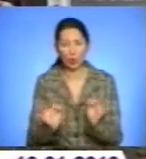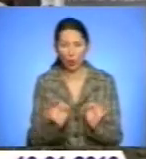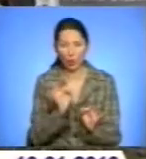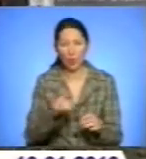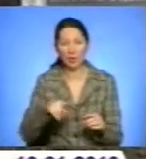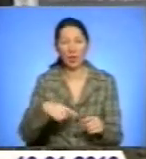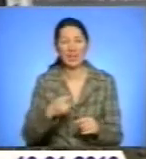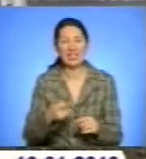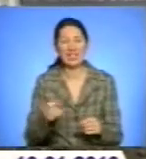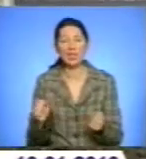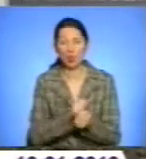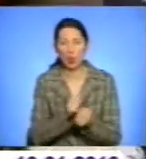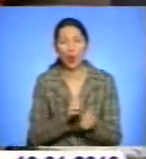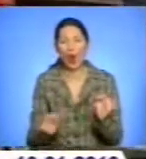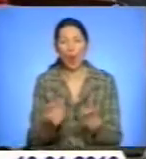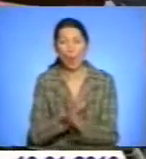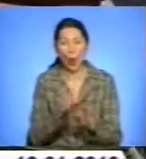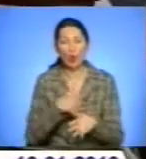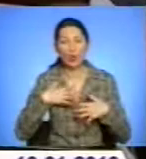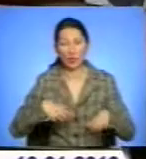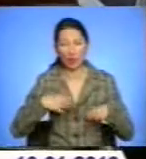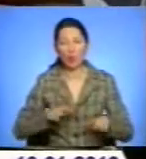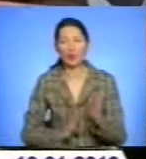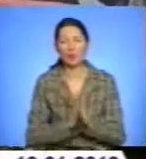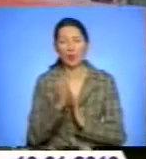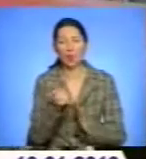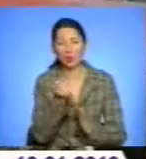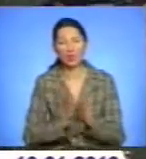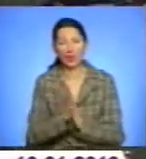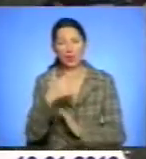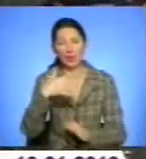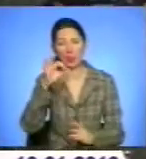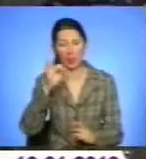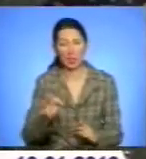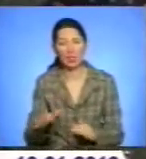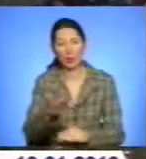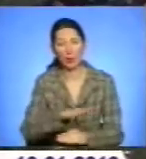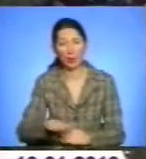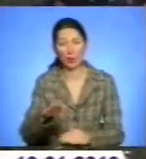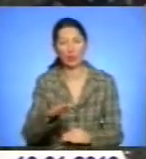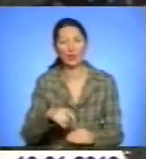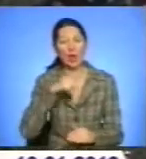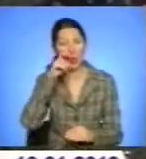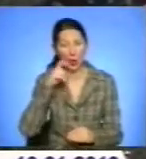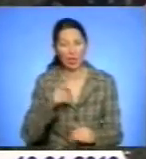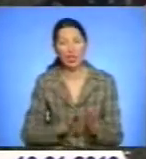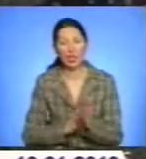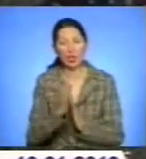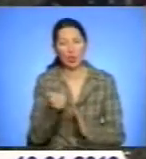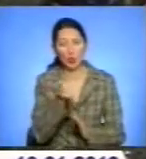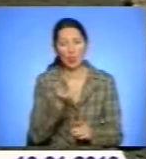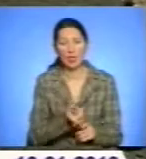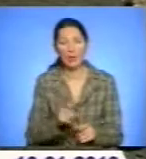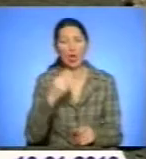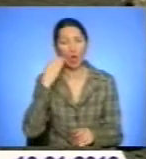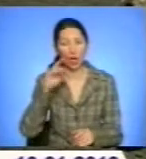посушливість озимі зійшли лише на 60-70% площ. Загалом по Україні ж сходи, запевняють в аграрному міністерстві, набагато краще, ніж